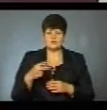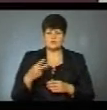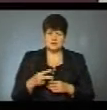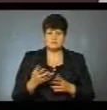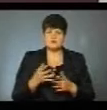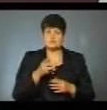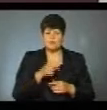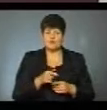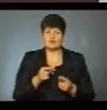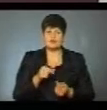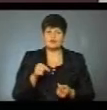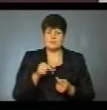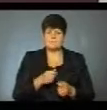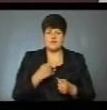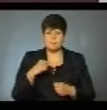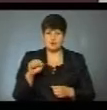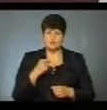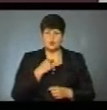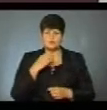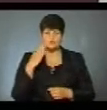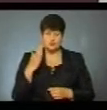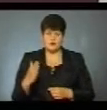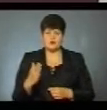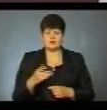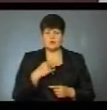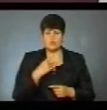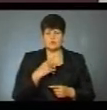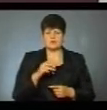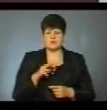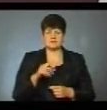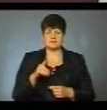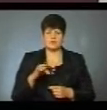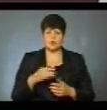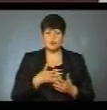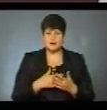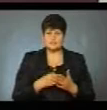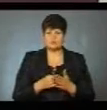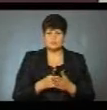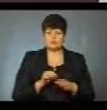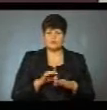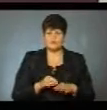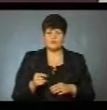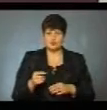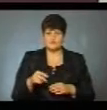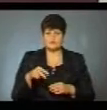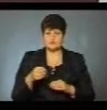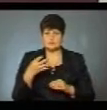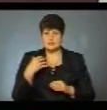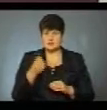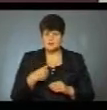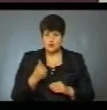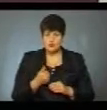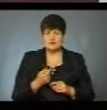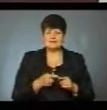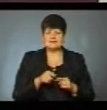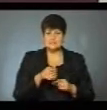й визначать переможців голосування. За словами речниці міськради Мар'яни Зварич, громадський бюджет проводять в Тернополі з 2015 року.